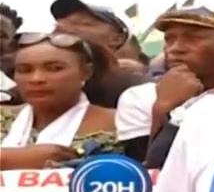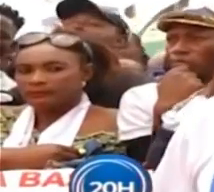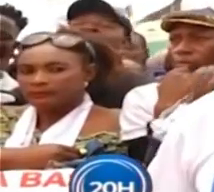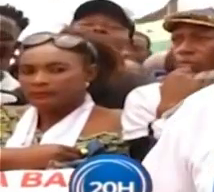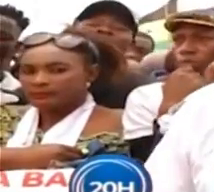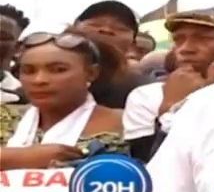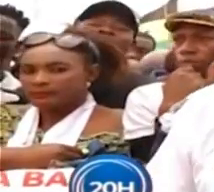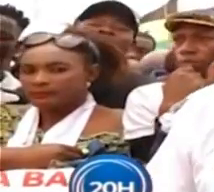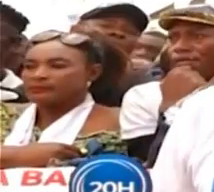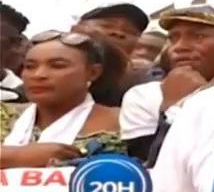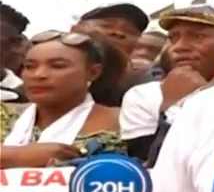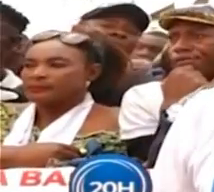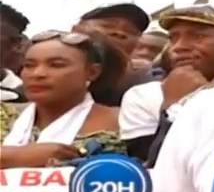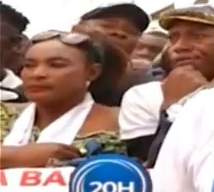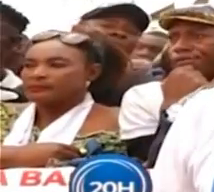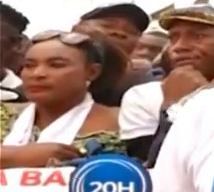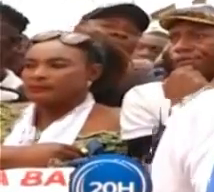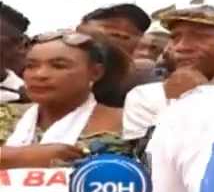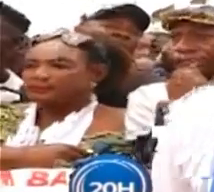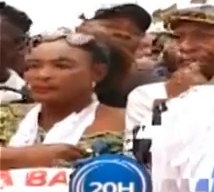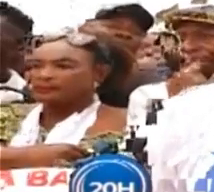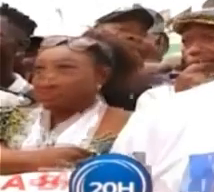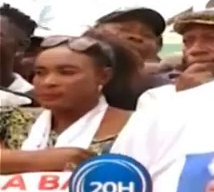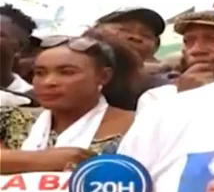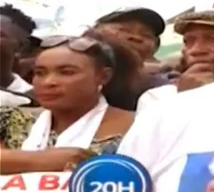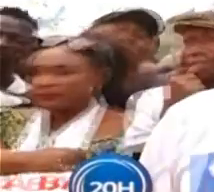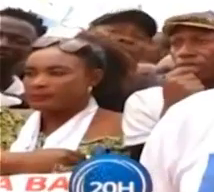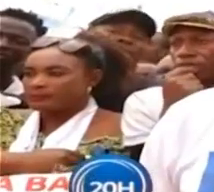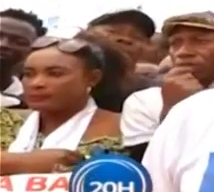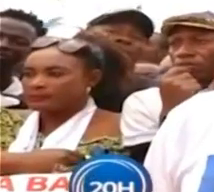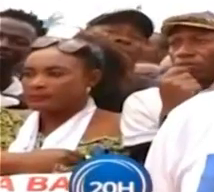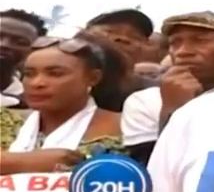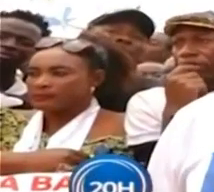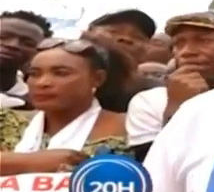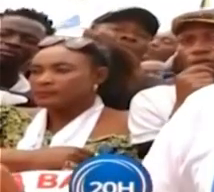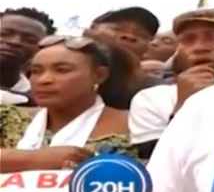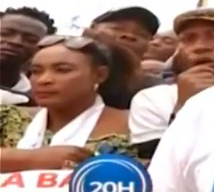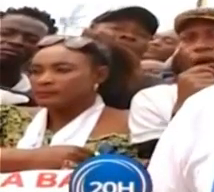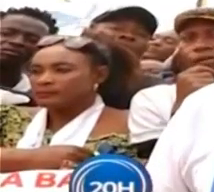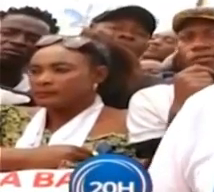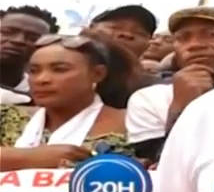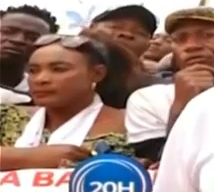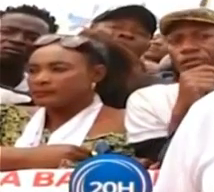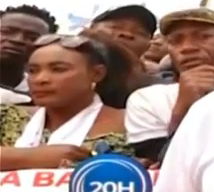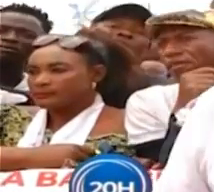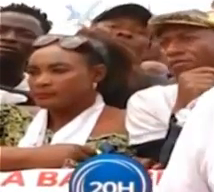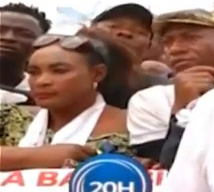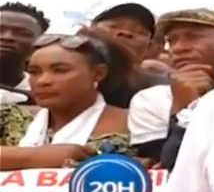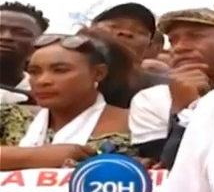pouvoir. Quand même, pas de la toi, nous sommes